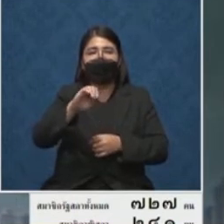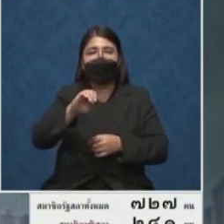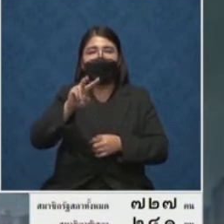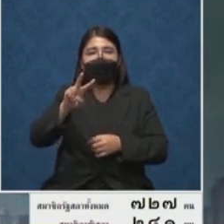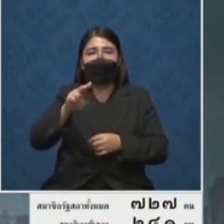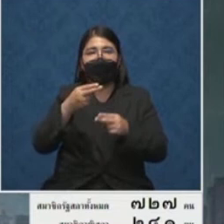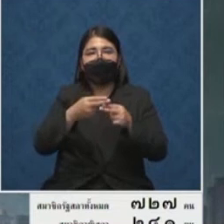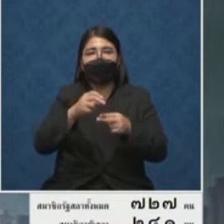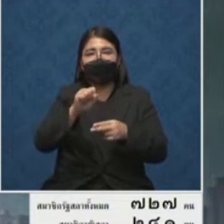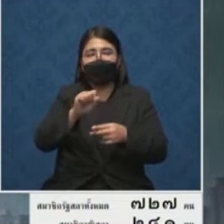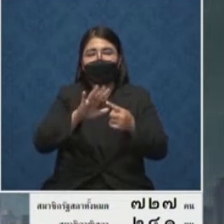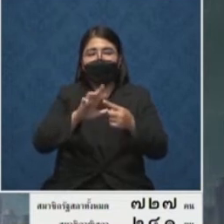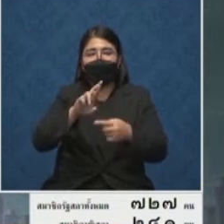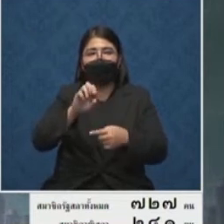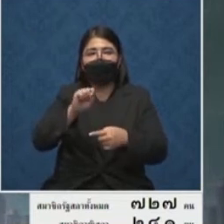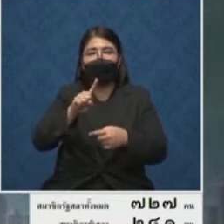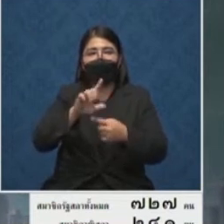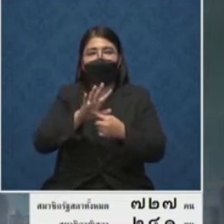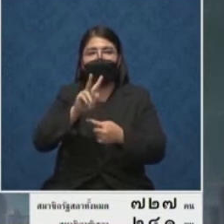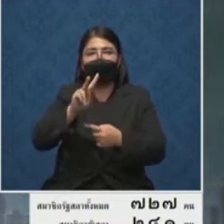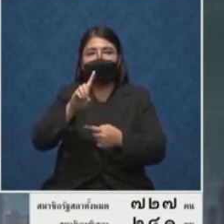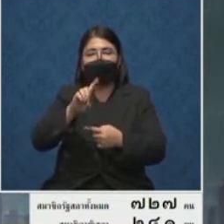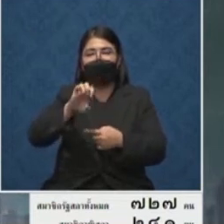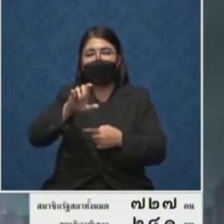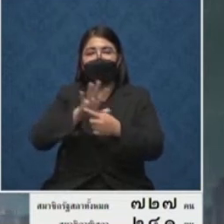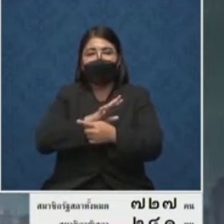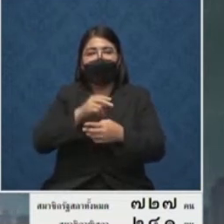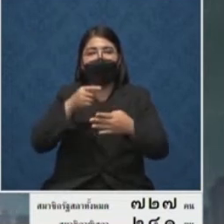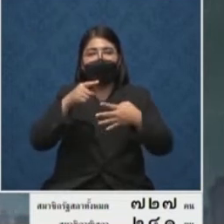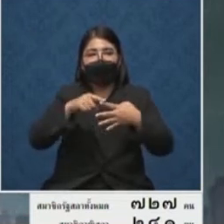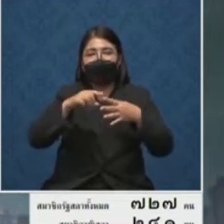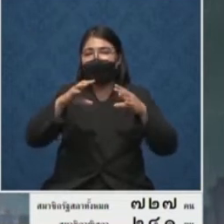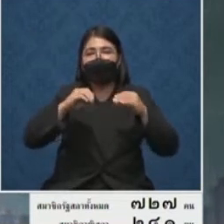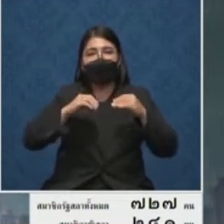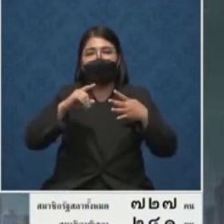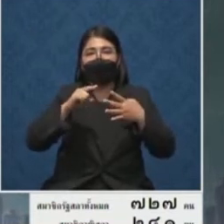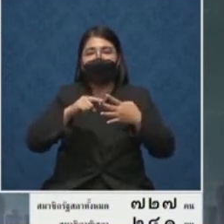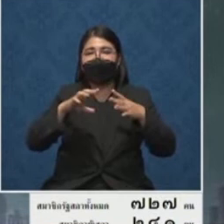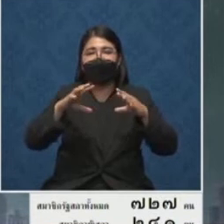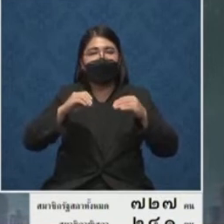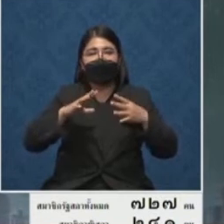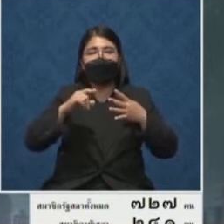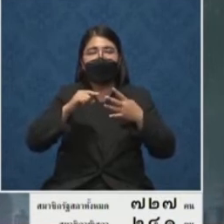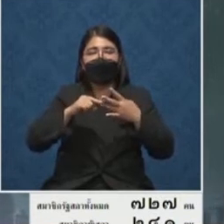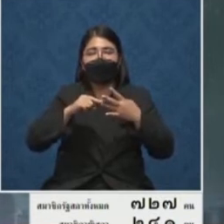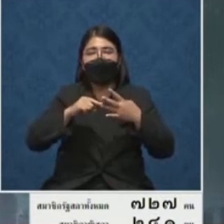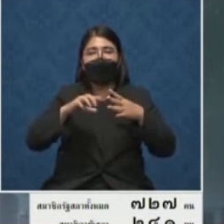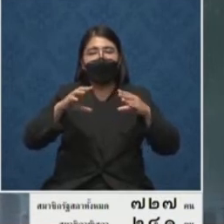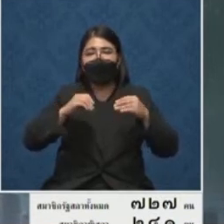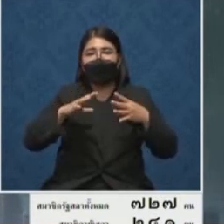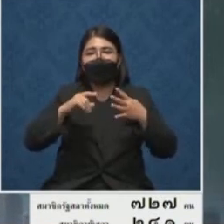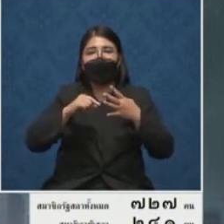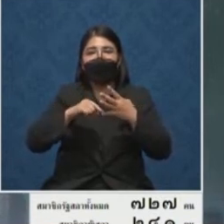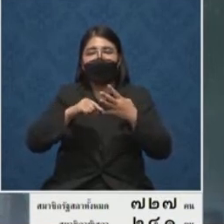642นายสุรศักดิ์ชิงนวรรณ 1ไม่รับหลักการ2ไม่รับหลัก